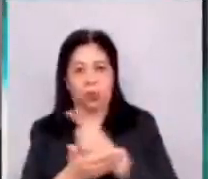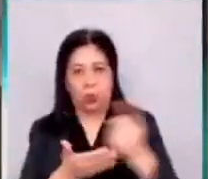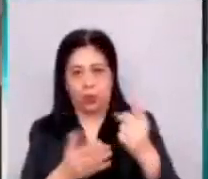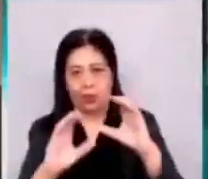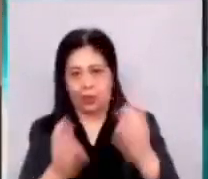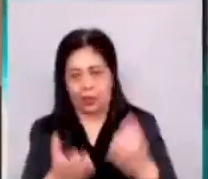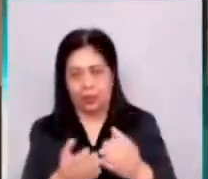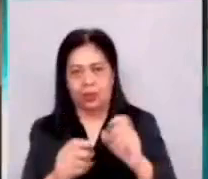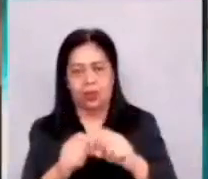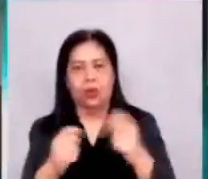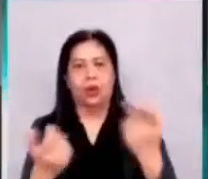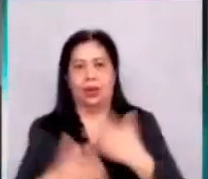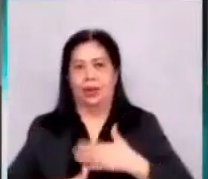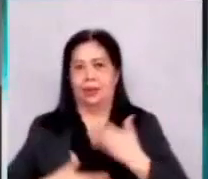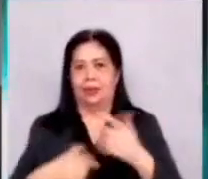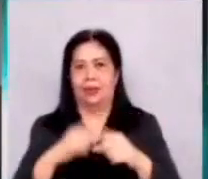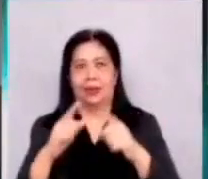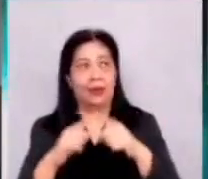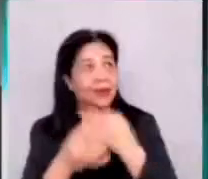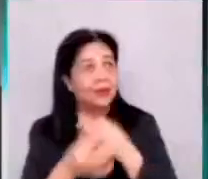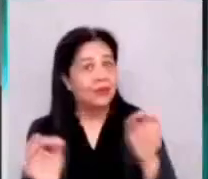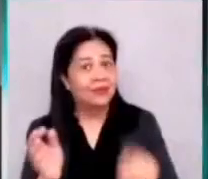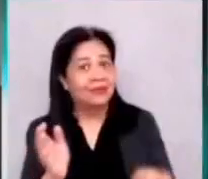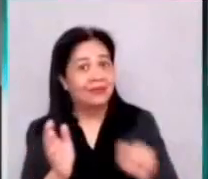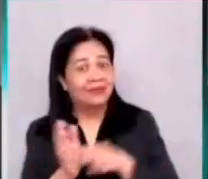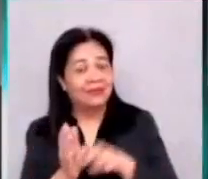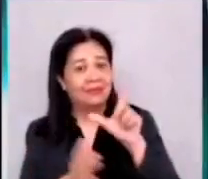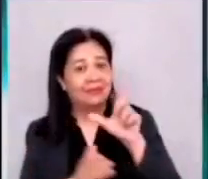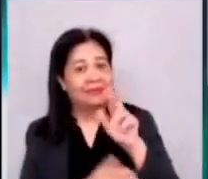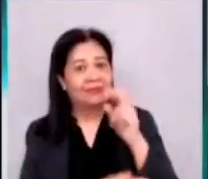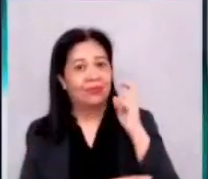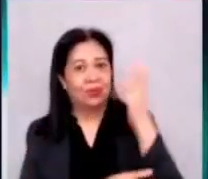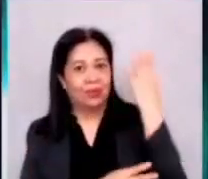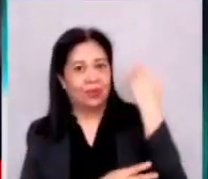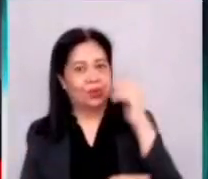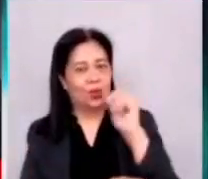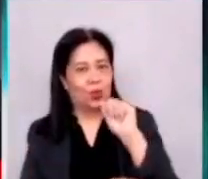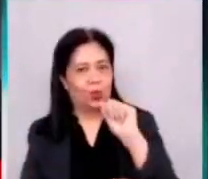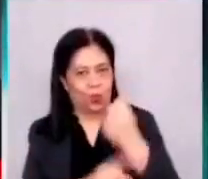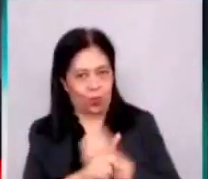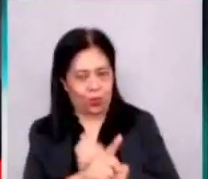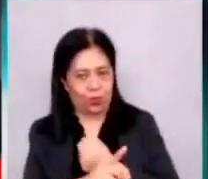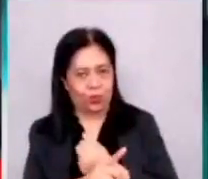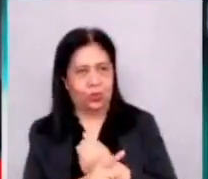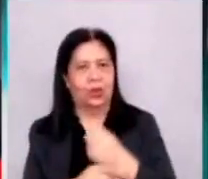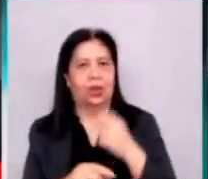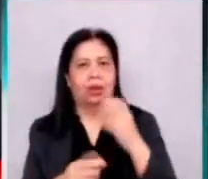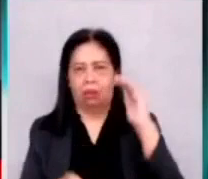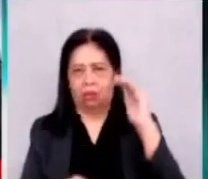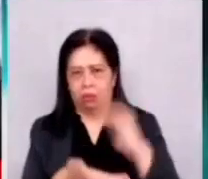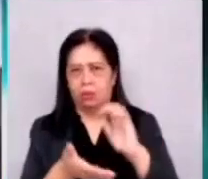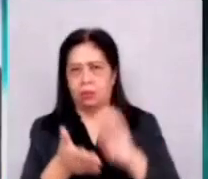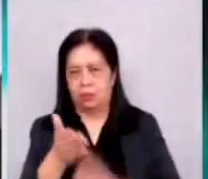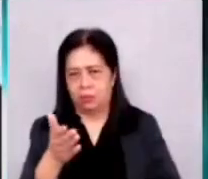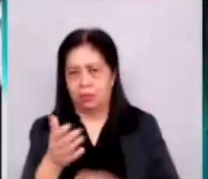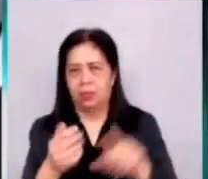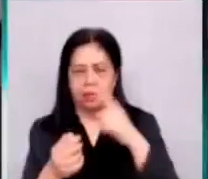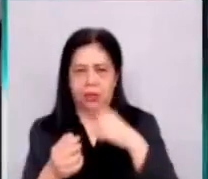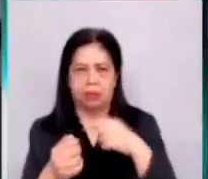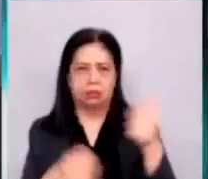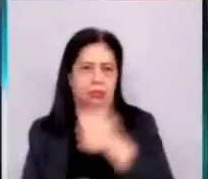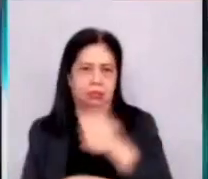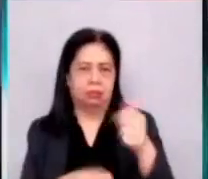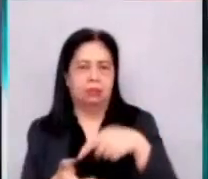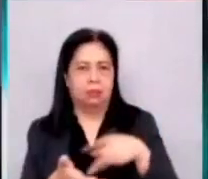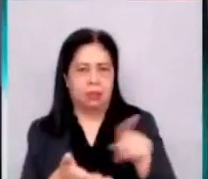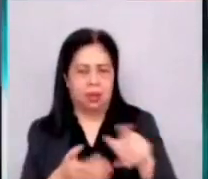tuwa niya nang magkalibreng sakay sa LRT2 noong Agosto. Less pong bayad sa pamasahe, mas nakakatipid. Bukod sa